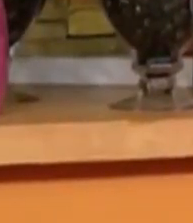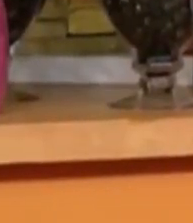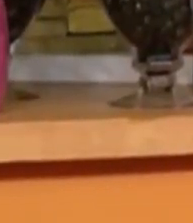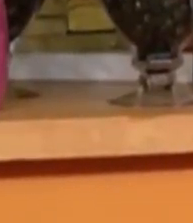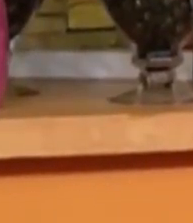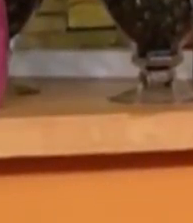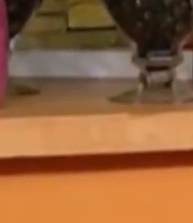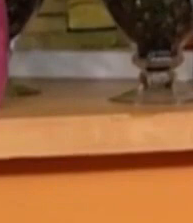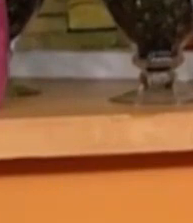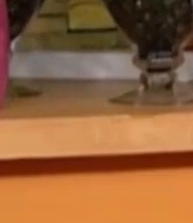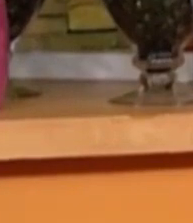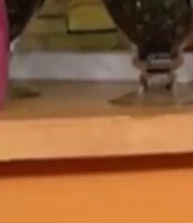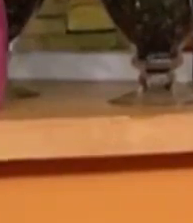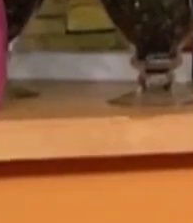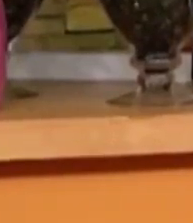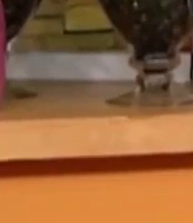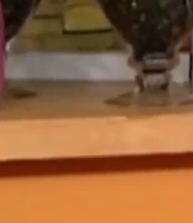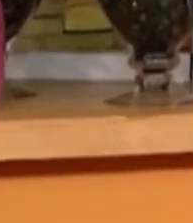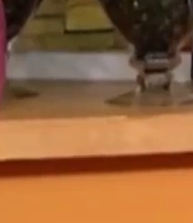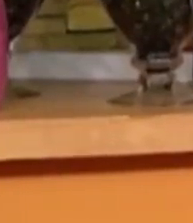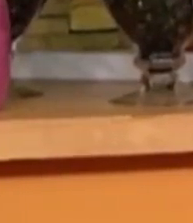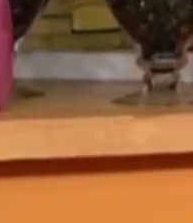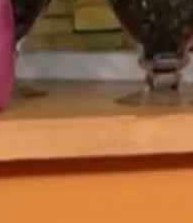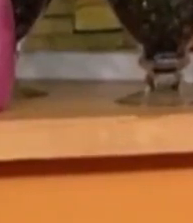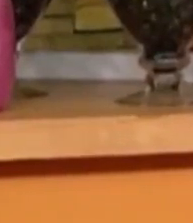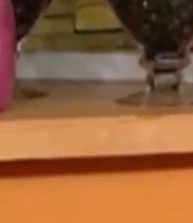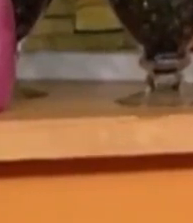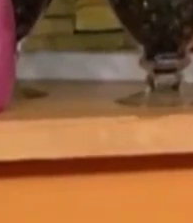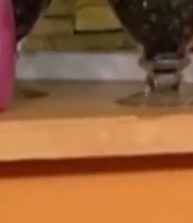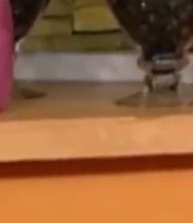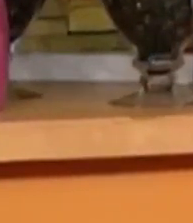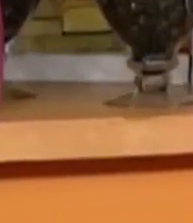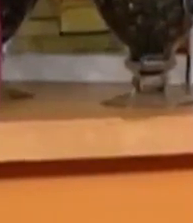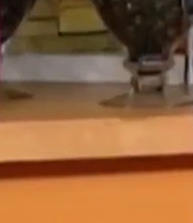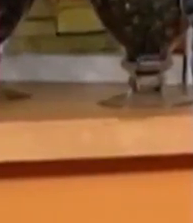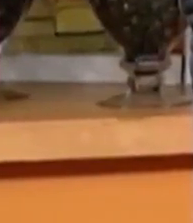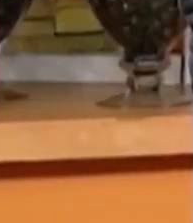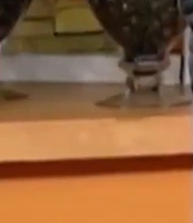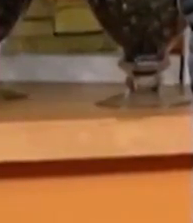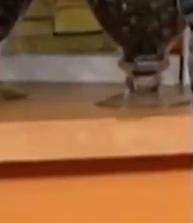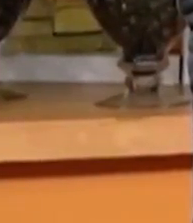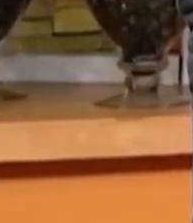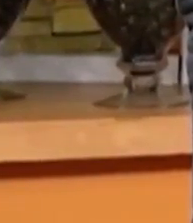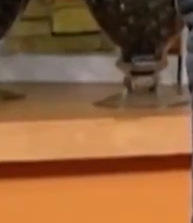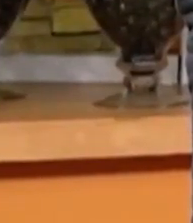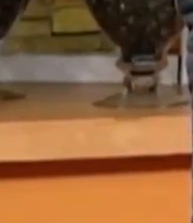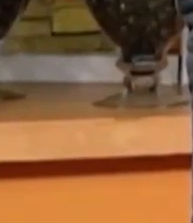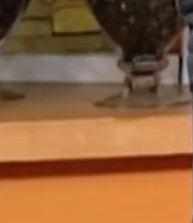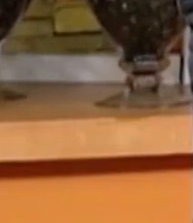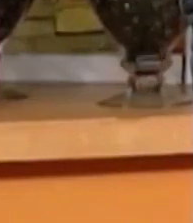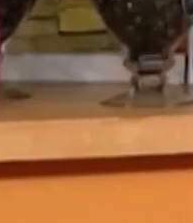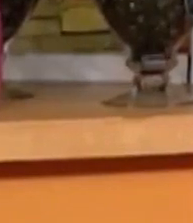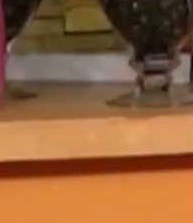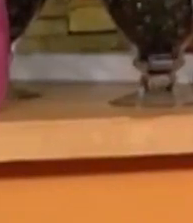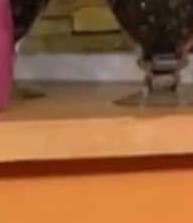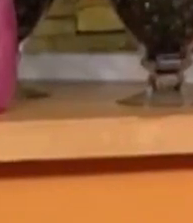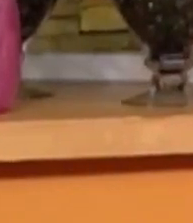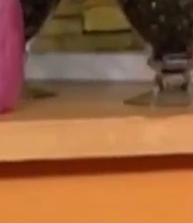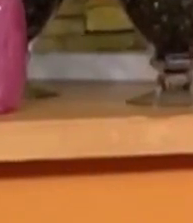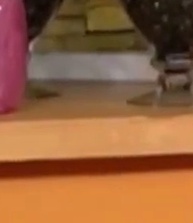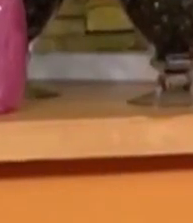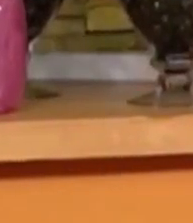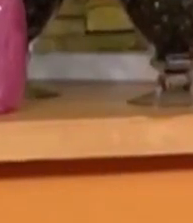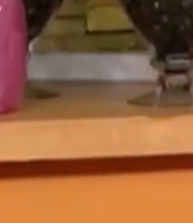award-winning news ka sa youtube.com/GMA News. I-click lang ang subscribe button. At sa mga kapuso abroad, maaari